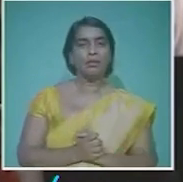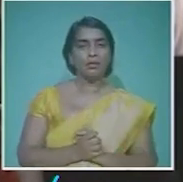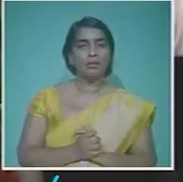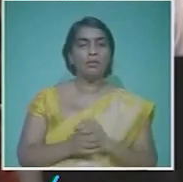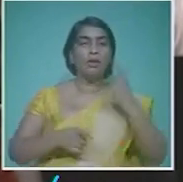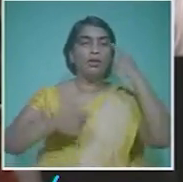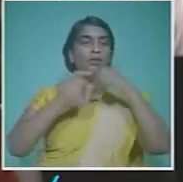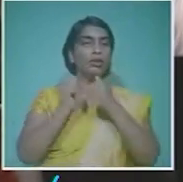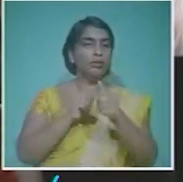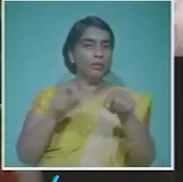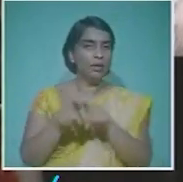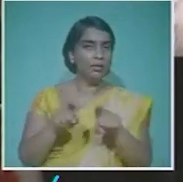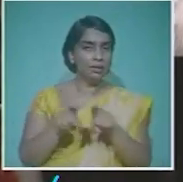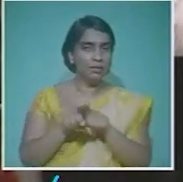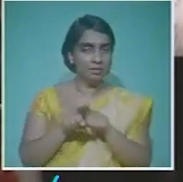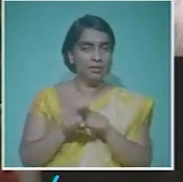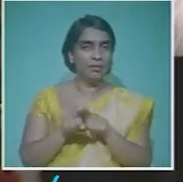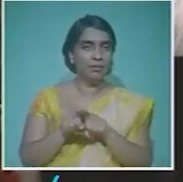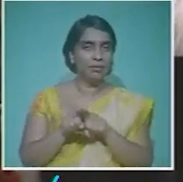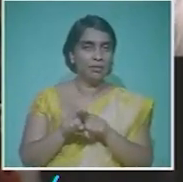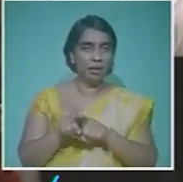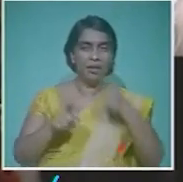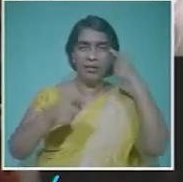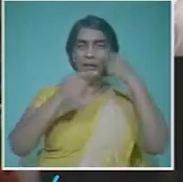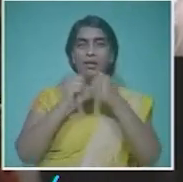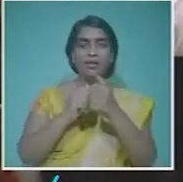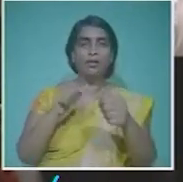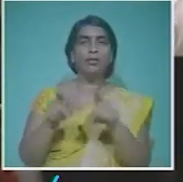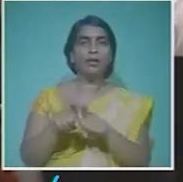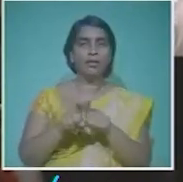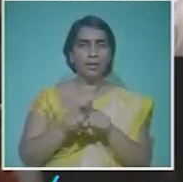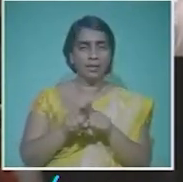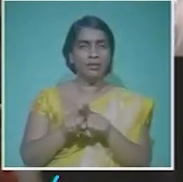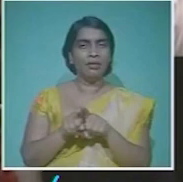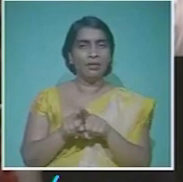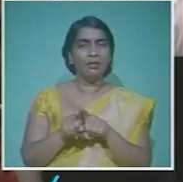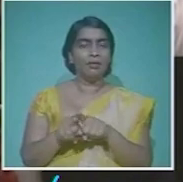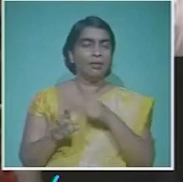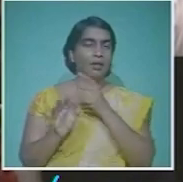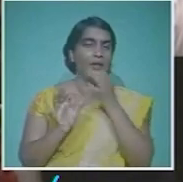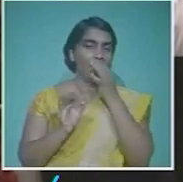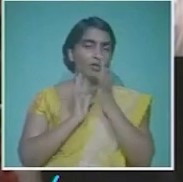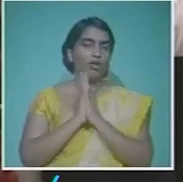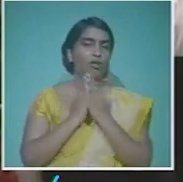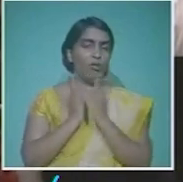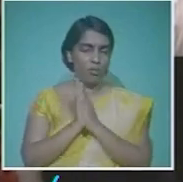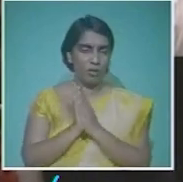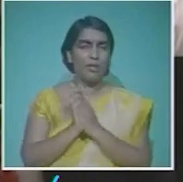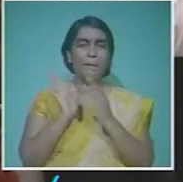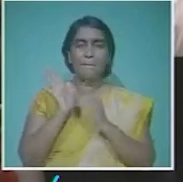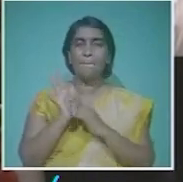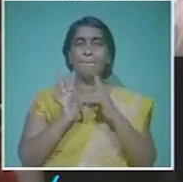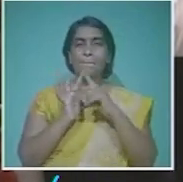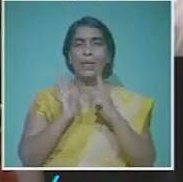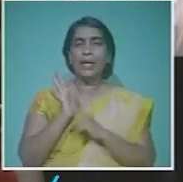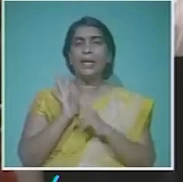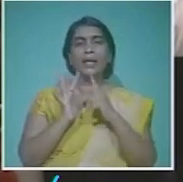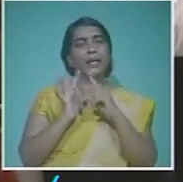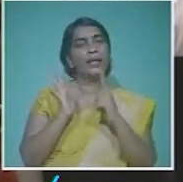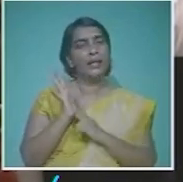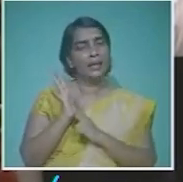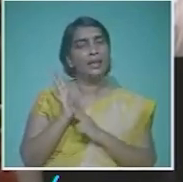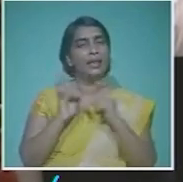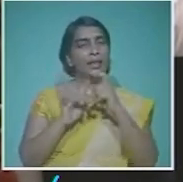ගරු සභාපතිතුමනි මේ ළඟදි ඉතාම ලස්සන පොතක් ලිව්වා මගේ මිත්‍රයෙක් මිලින්ද රාජපක්ෂ මිලින්දගේ පොතේ නම